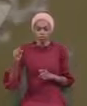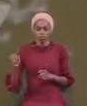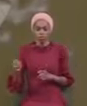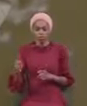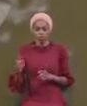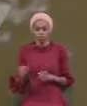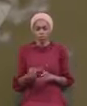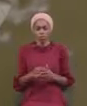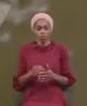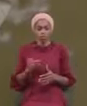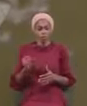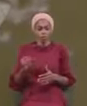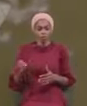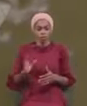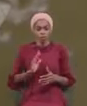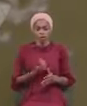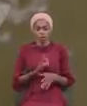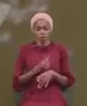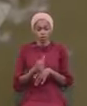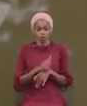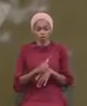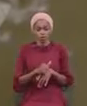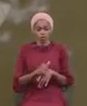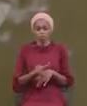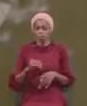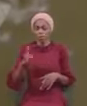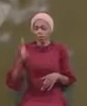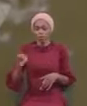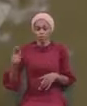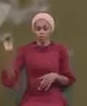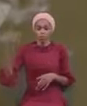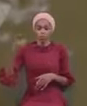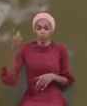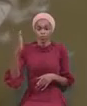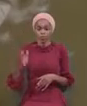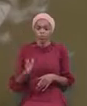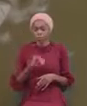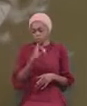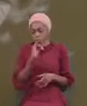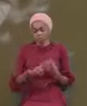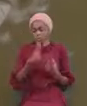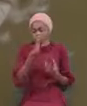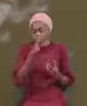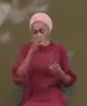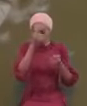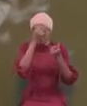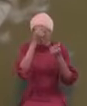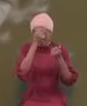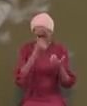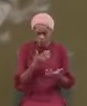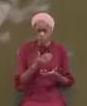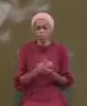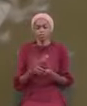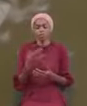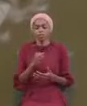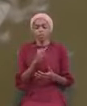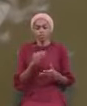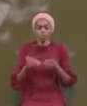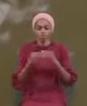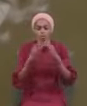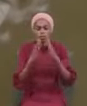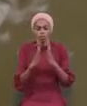quel que soit ce quel que soit ce que nous sommes que nous sommes do avir l'obéiss l' dans l'Église comme la Bible a